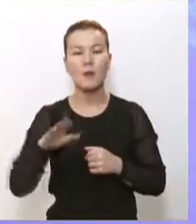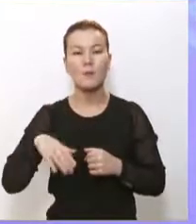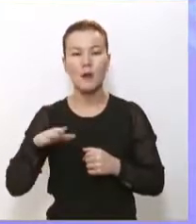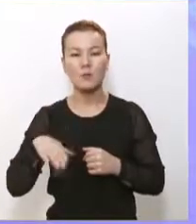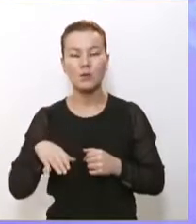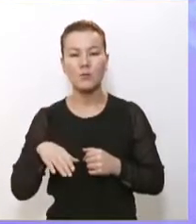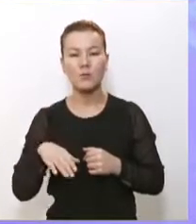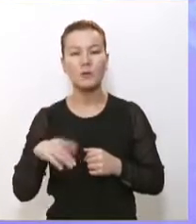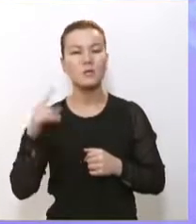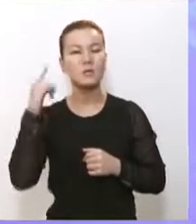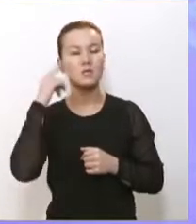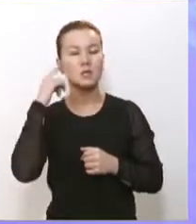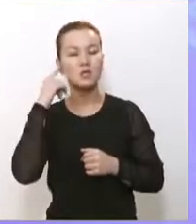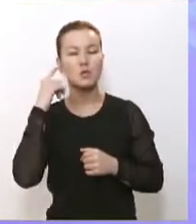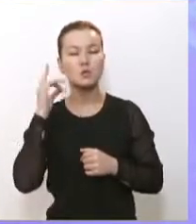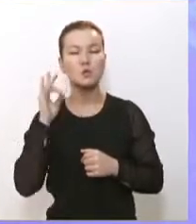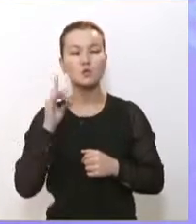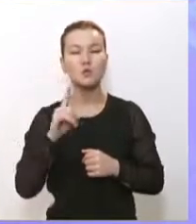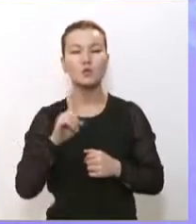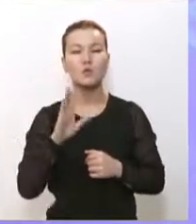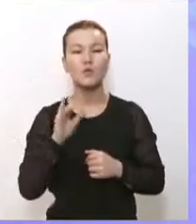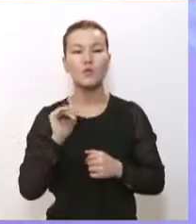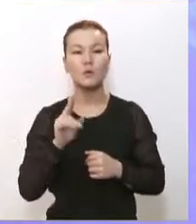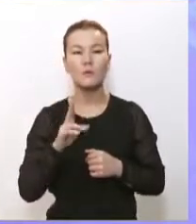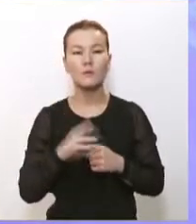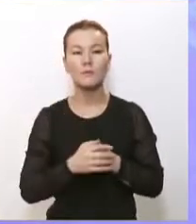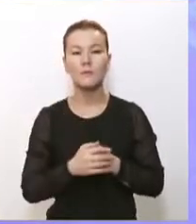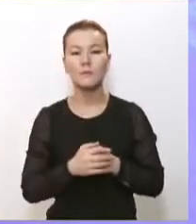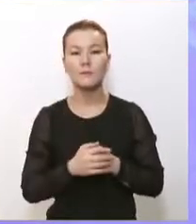Потом слышу звук.